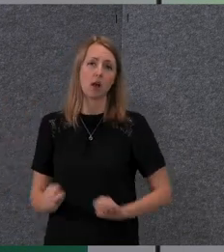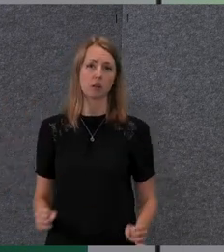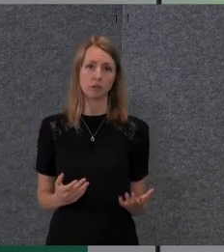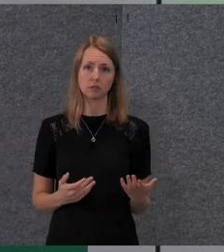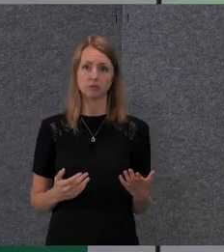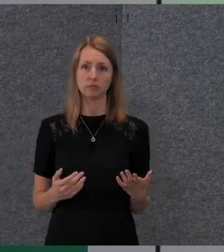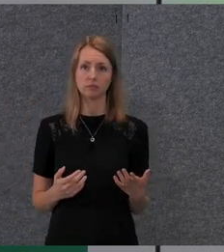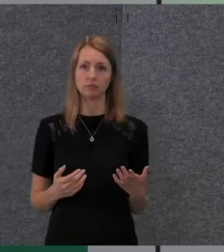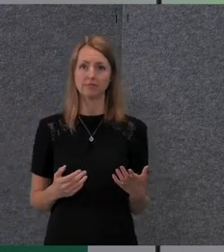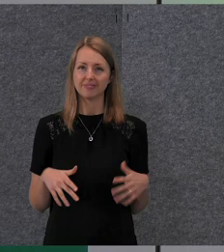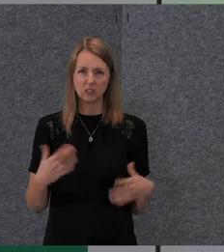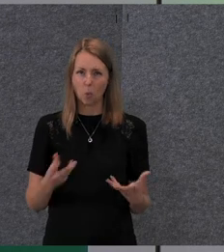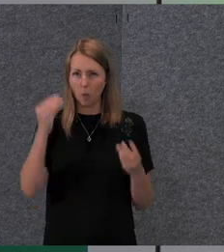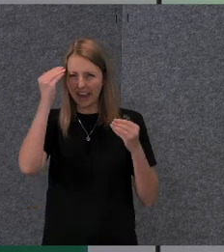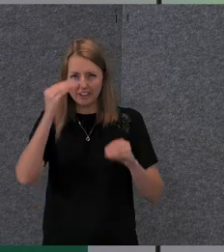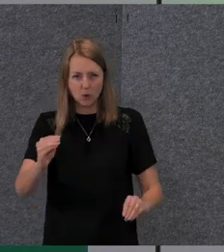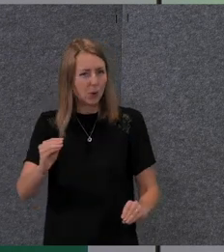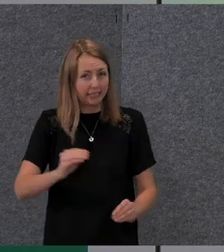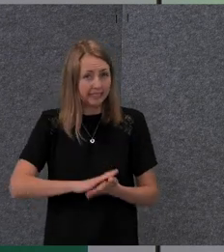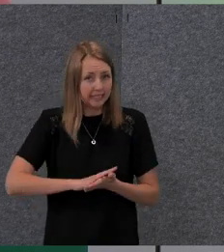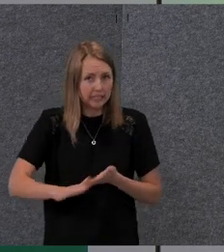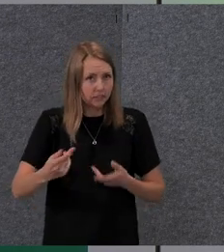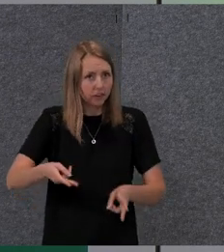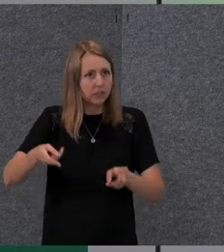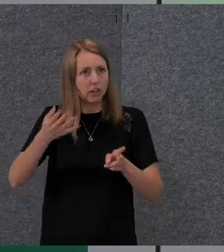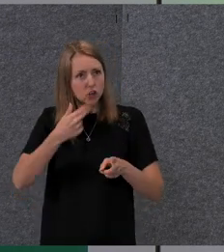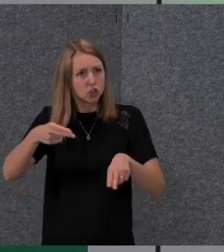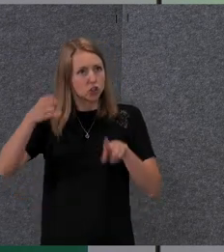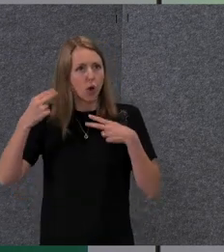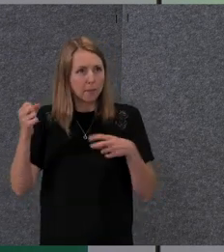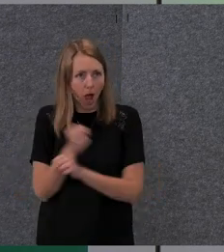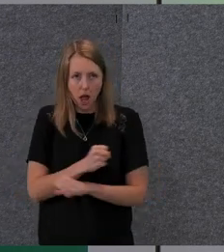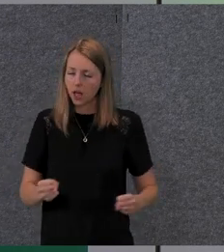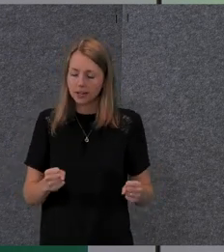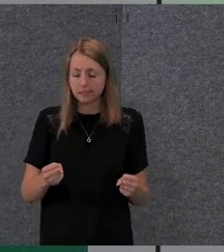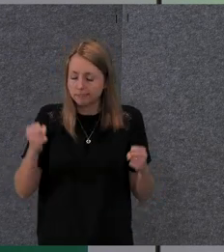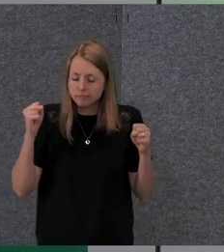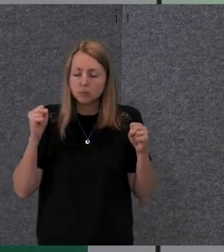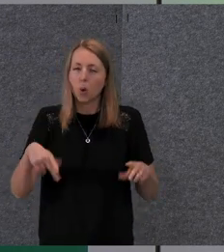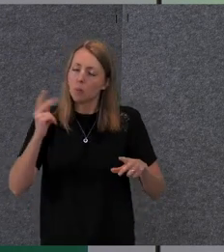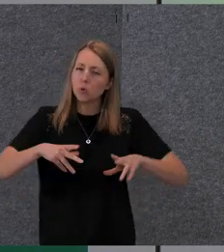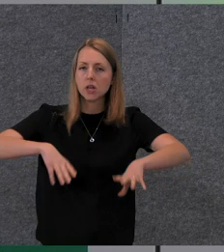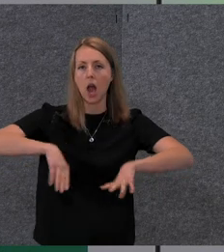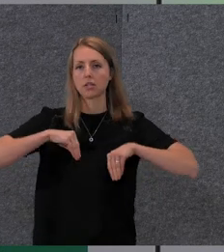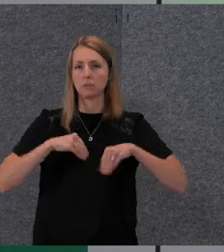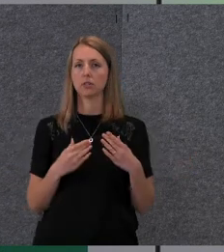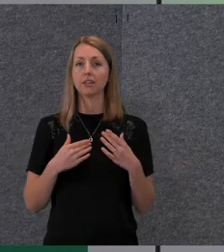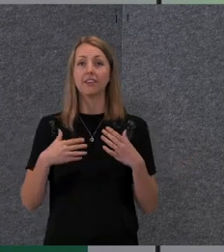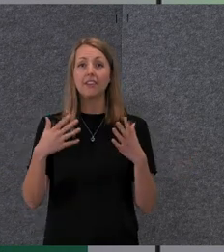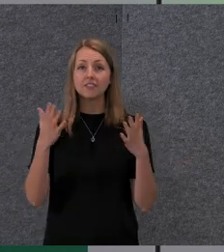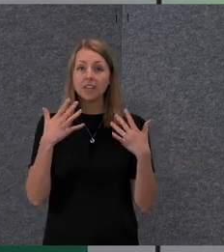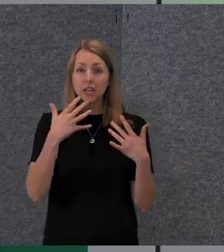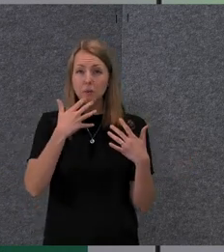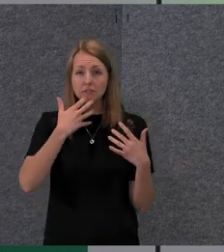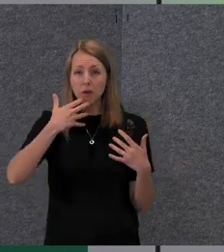ist keine einfache Botschaft. Wir wissen das. Aber wir müssen den Tatsachen ins Auge sehen. Zur Eindämmung der Klimaerhitzung bleibt